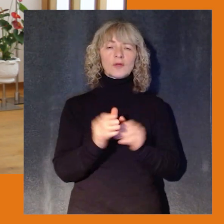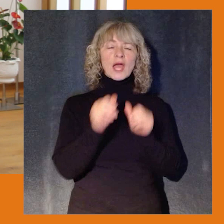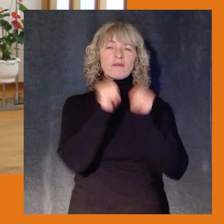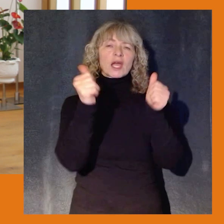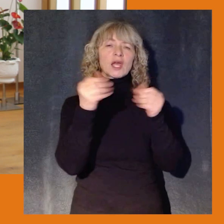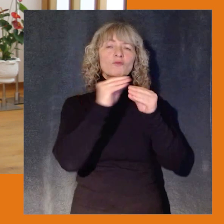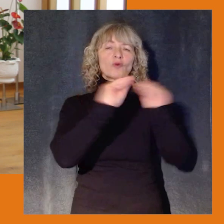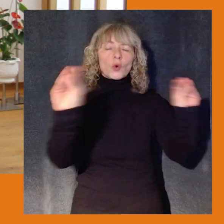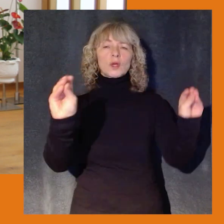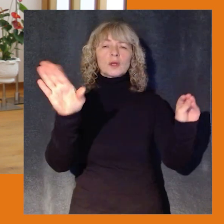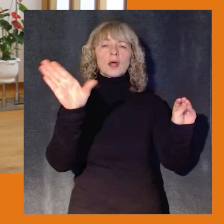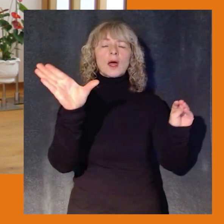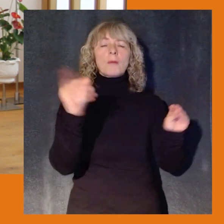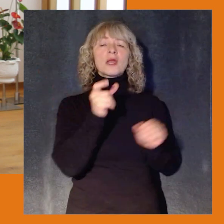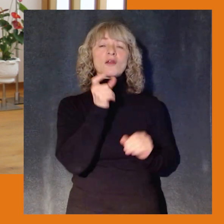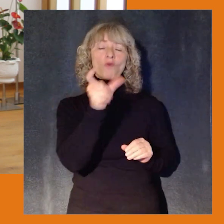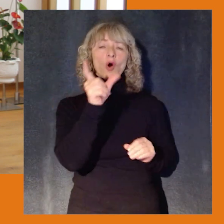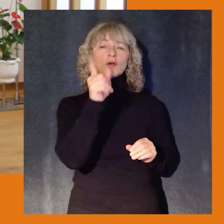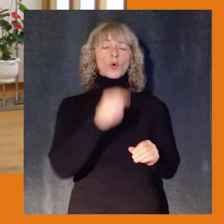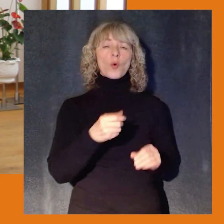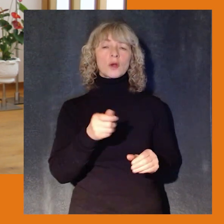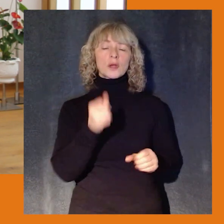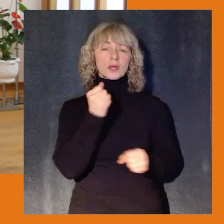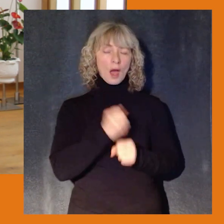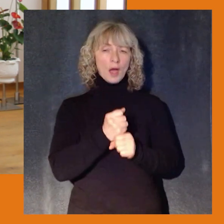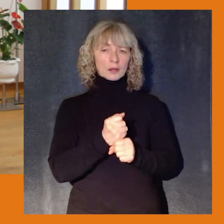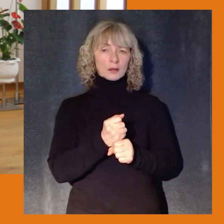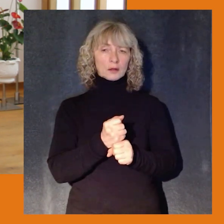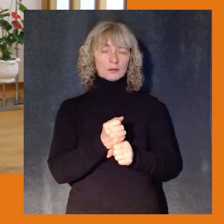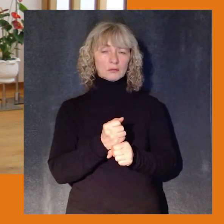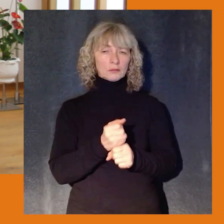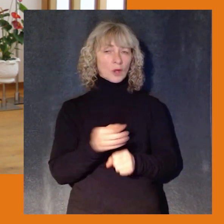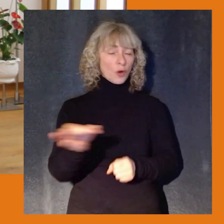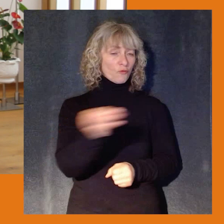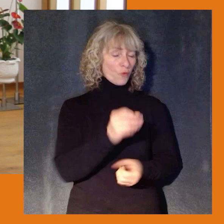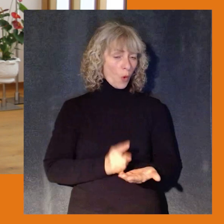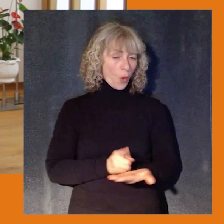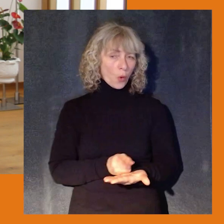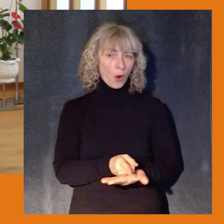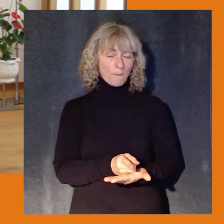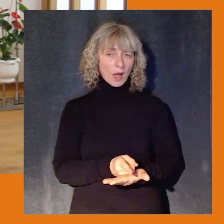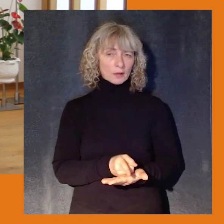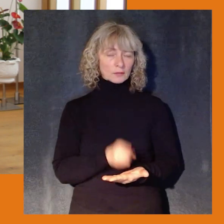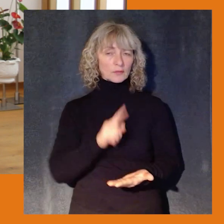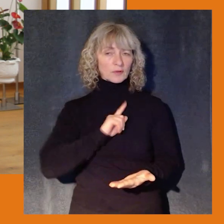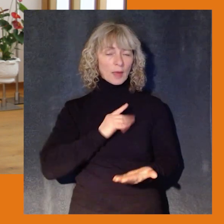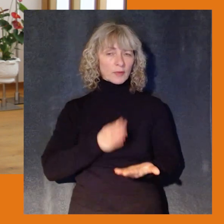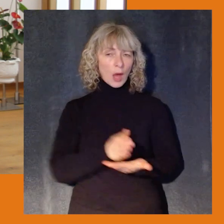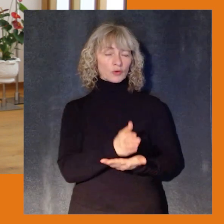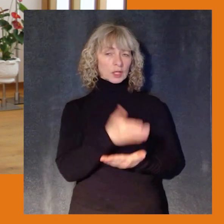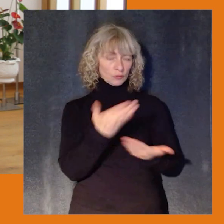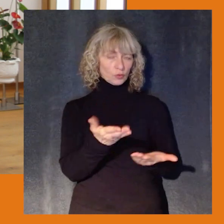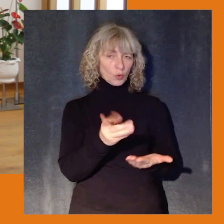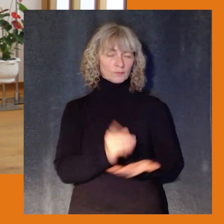Frieden und Versöhnung. Jesus verkündet das Evangelium mit seinen Worten und mit seinen Taten.